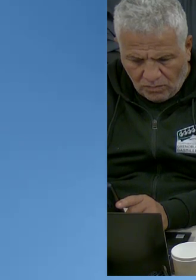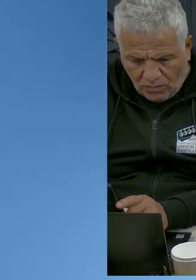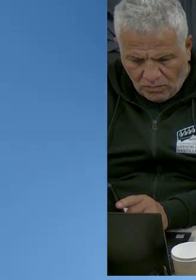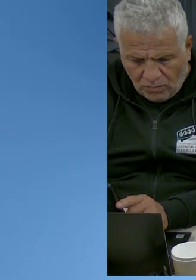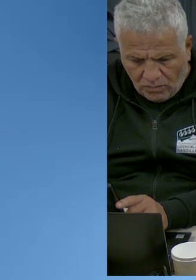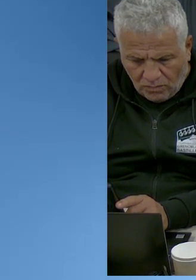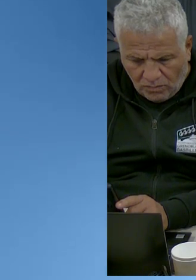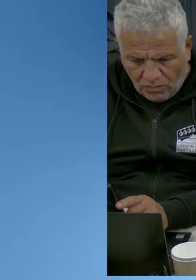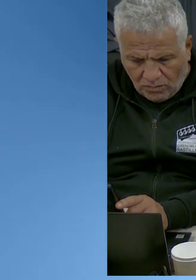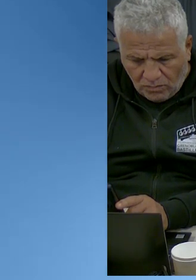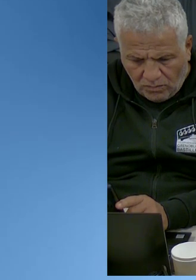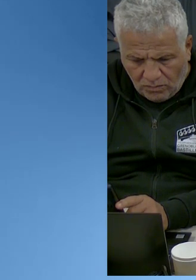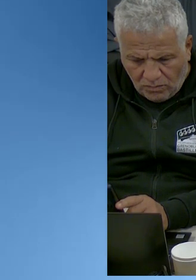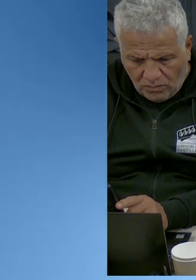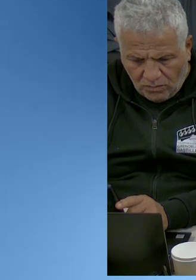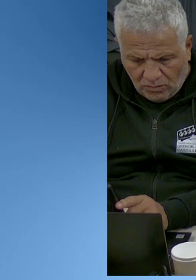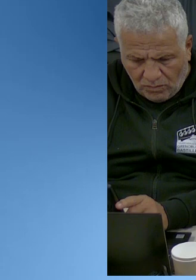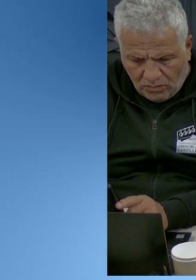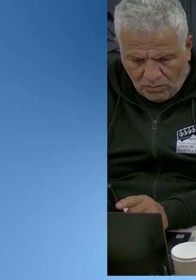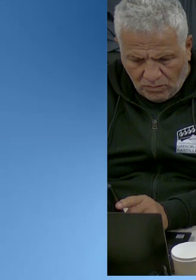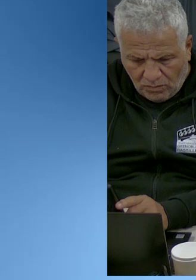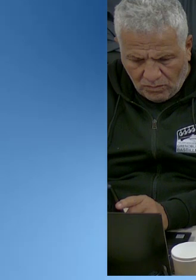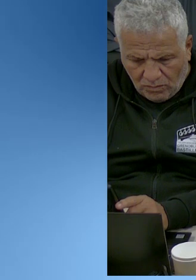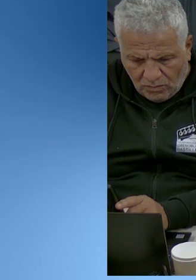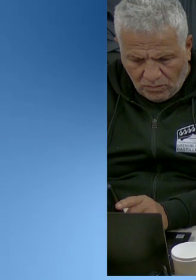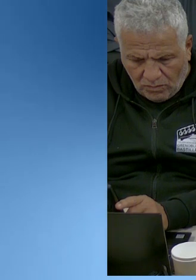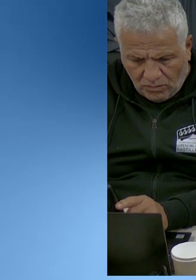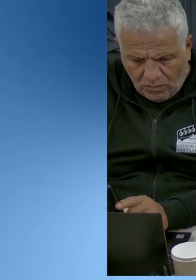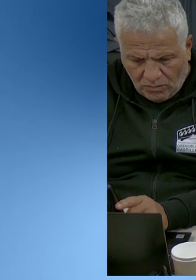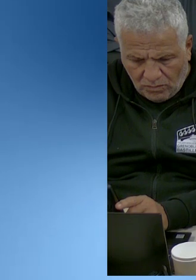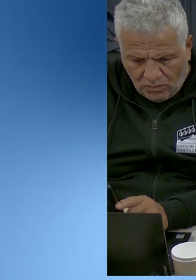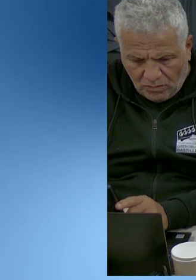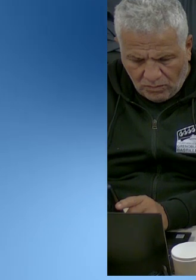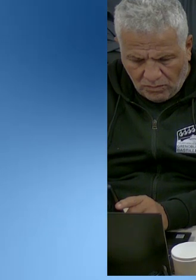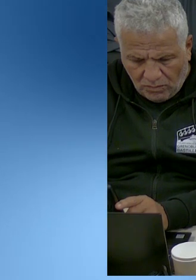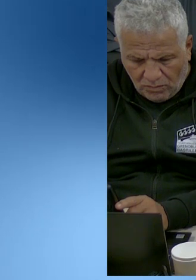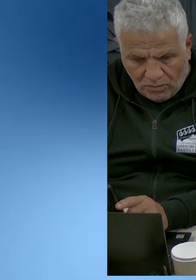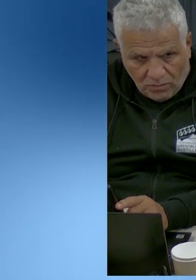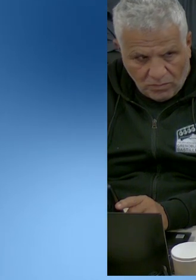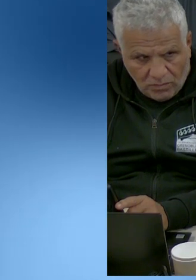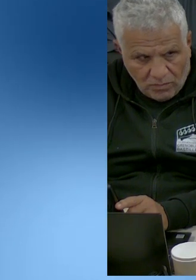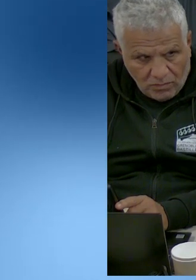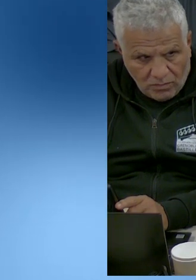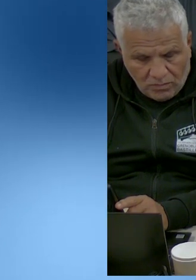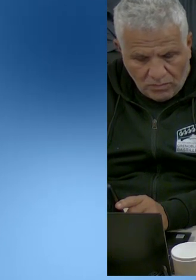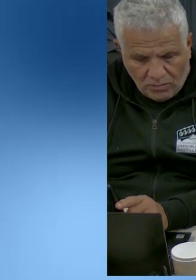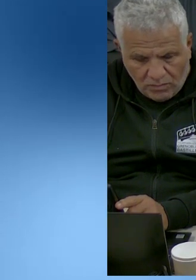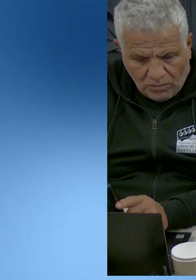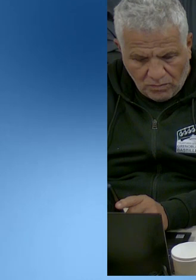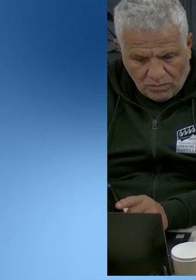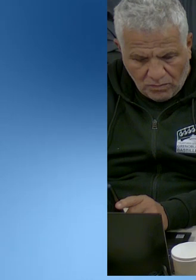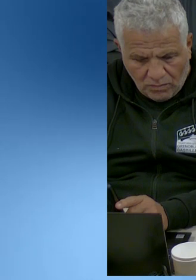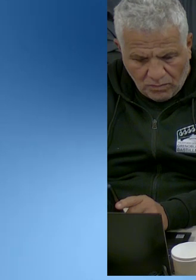vraiment très très pénible et c'est pas la première fois que ça arrive faudrait quandême un moment donné que vous rappeliez vos élus de la majorité pardon c'était la seule fois